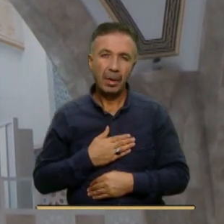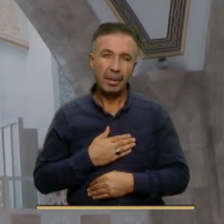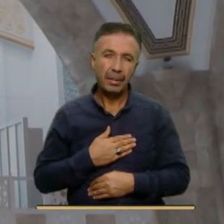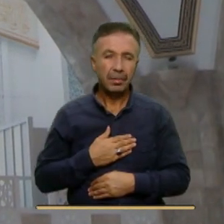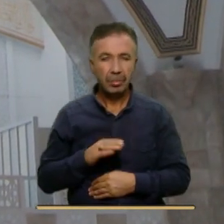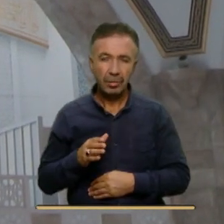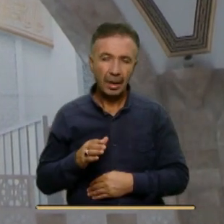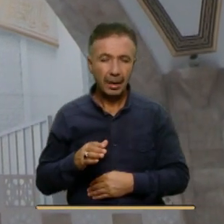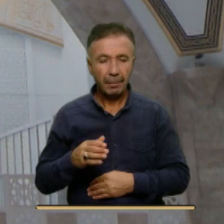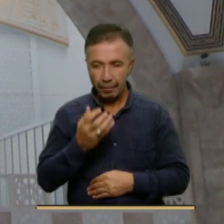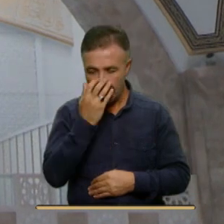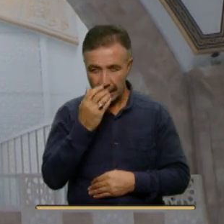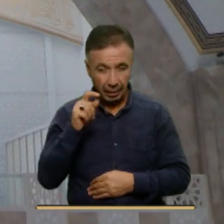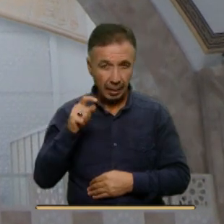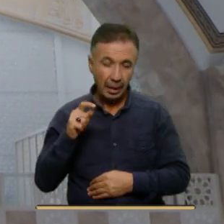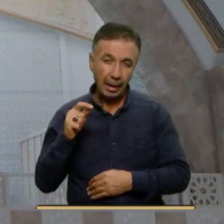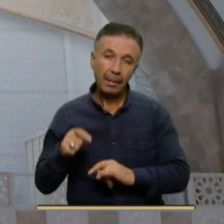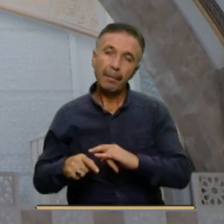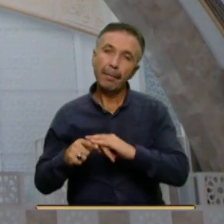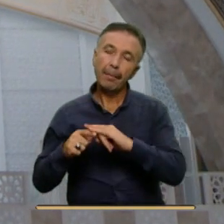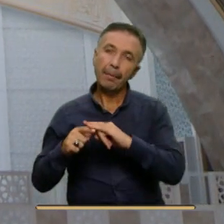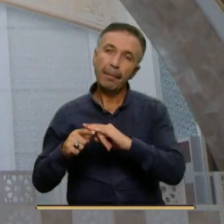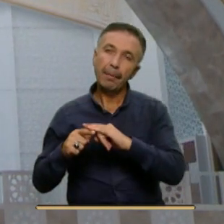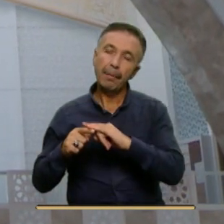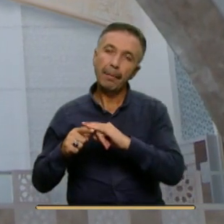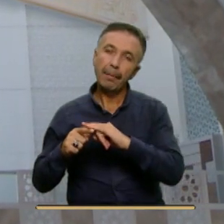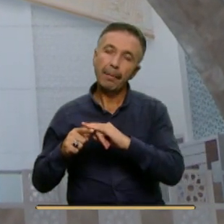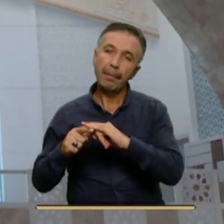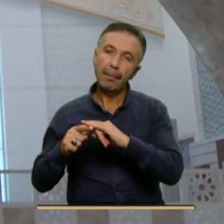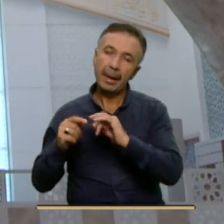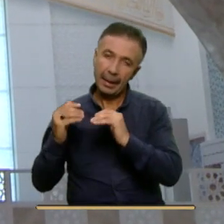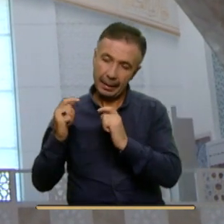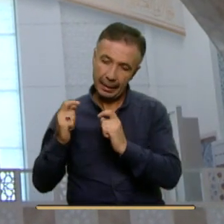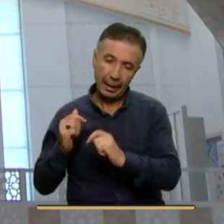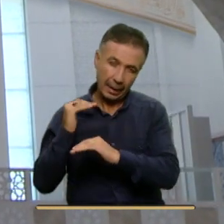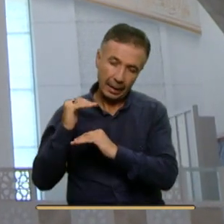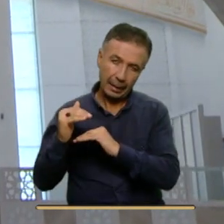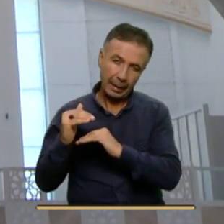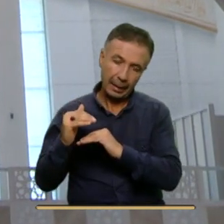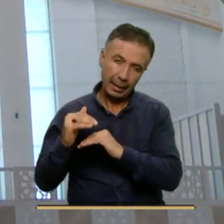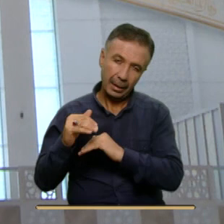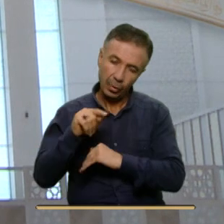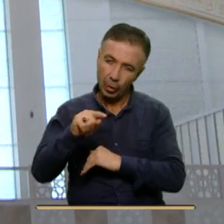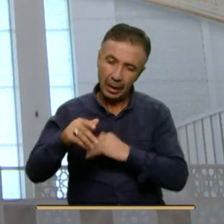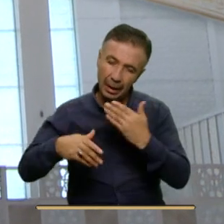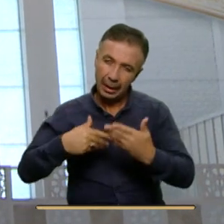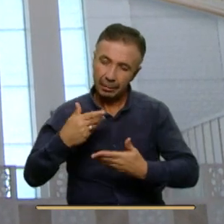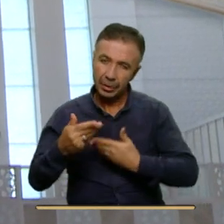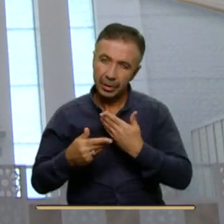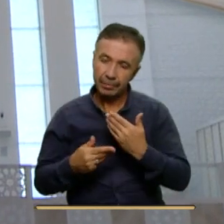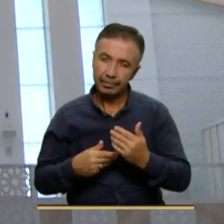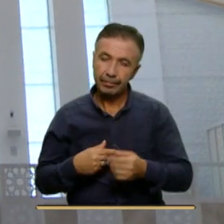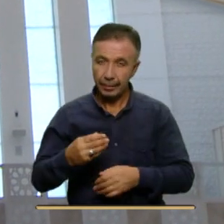bekleyenlere, Mekkelilere hepiniz duymuşsunuzdur, bilirsinizdir. Şöyle buyuruyor.